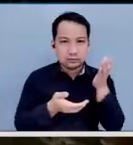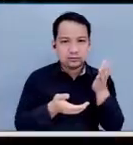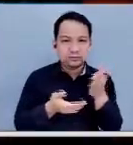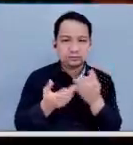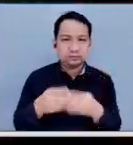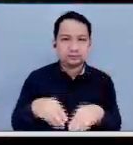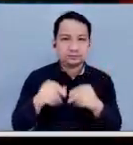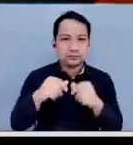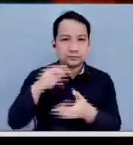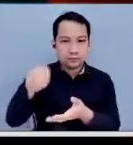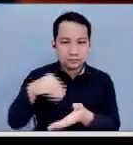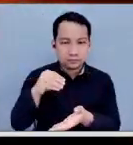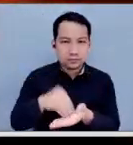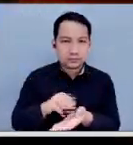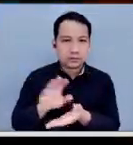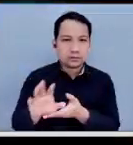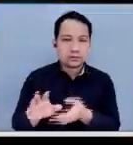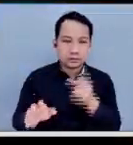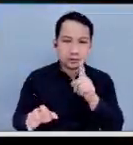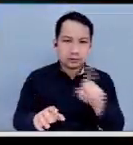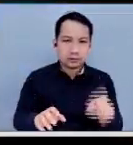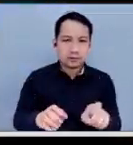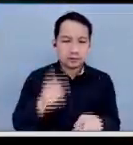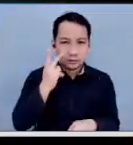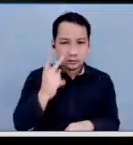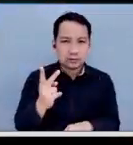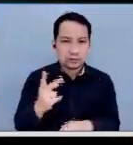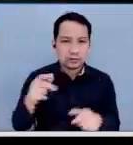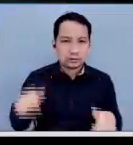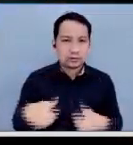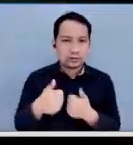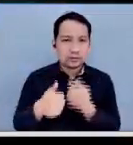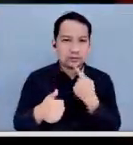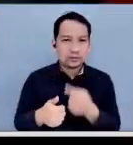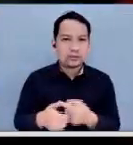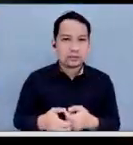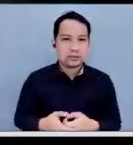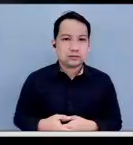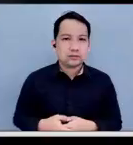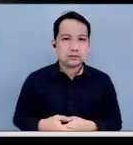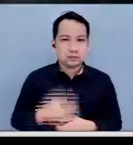Mandaluyong. Nang tanungin ang driver tungkol sa aksidente. Nakatulog ba kayo?